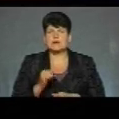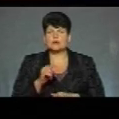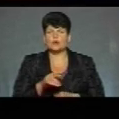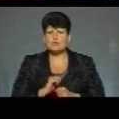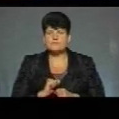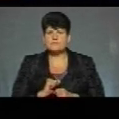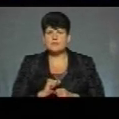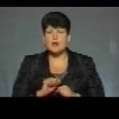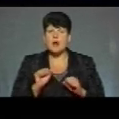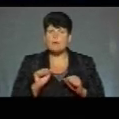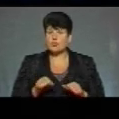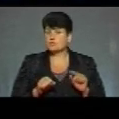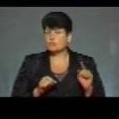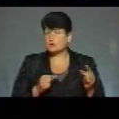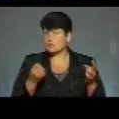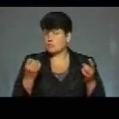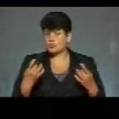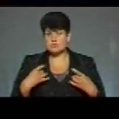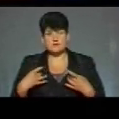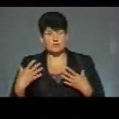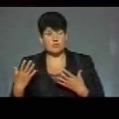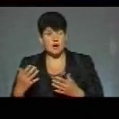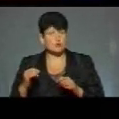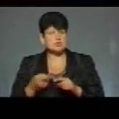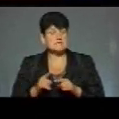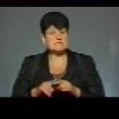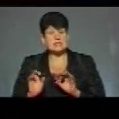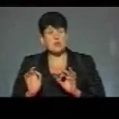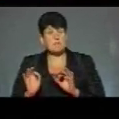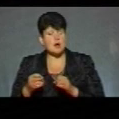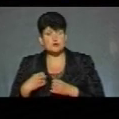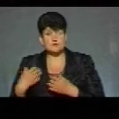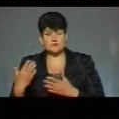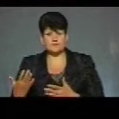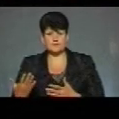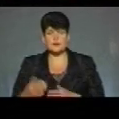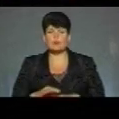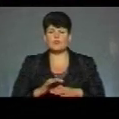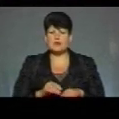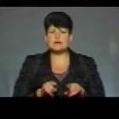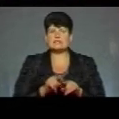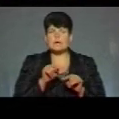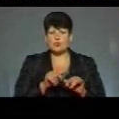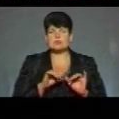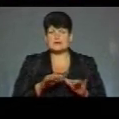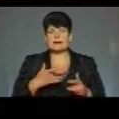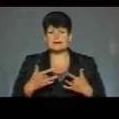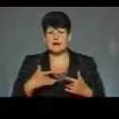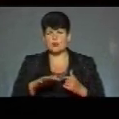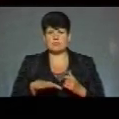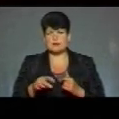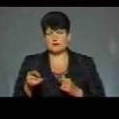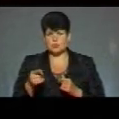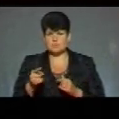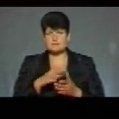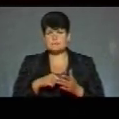так? А може вони так собі святкують, а може це нормально так святкувати. Проведення такого заходу на театральному майдані Тернополя